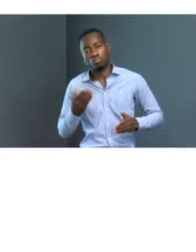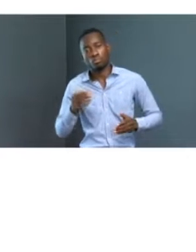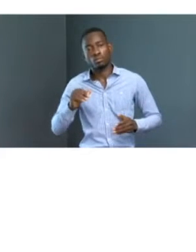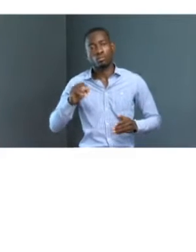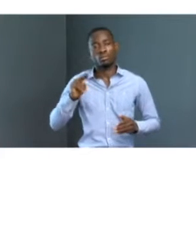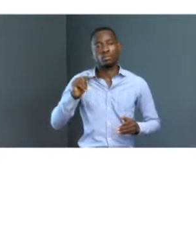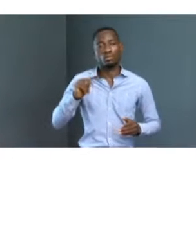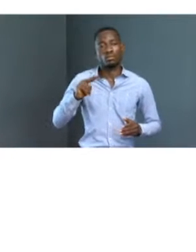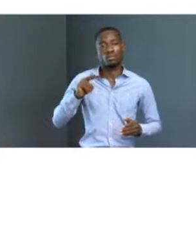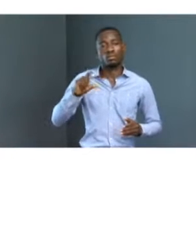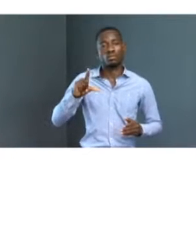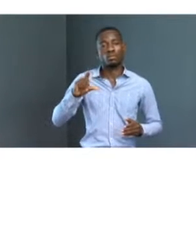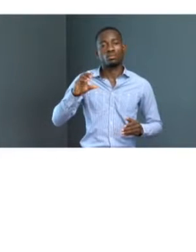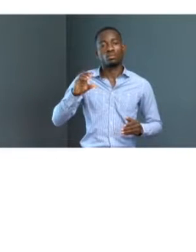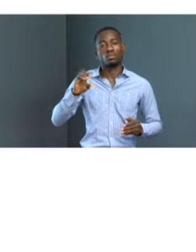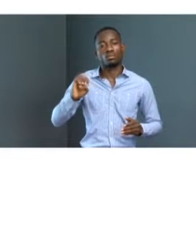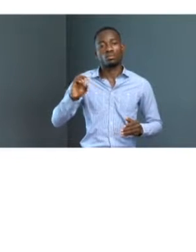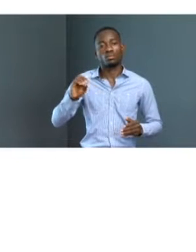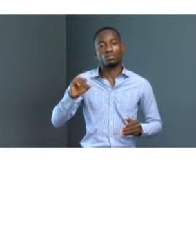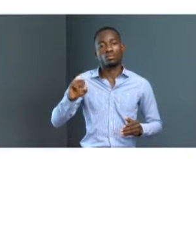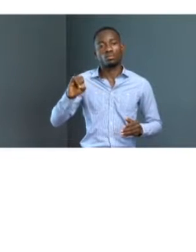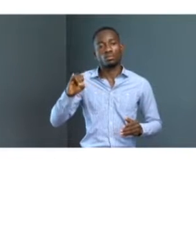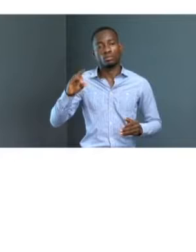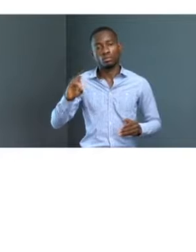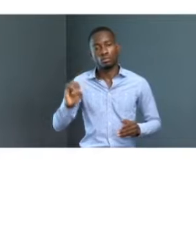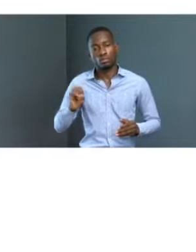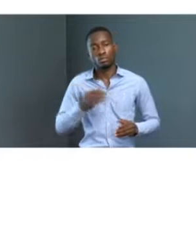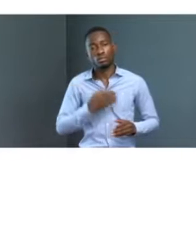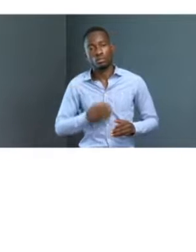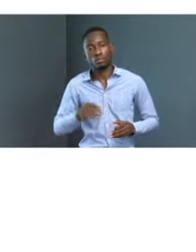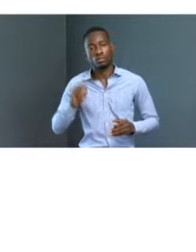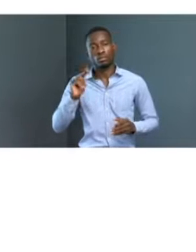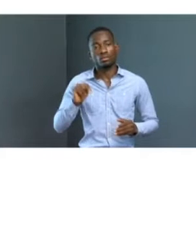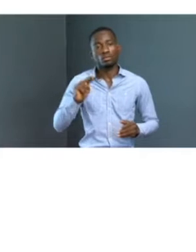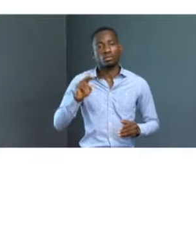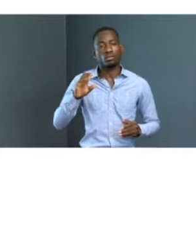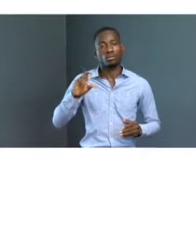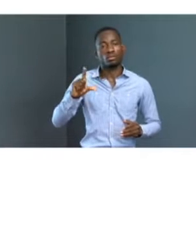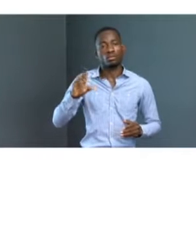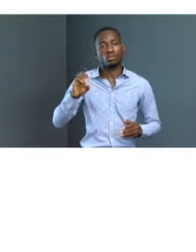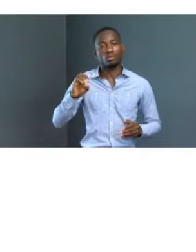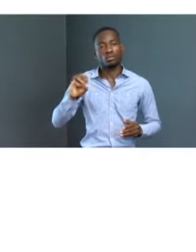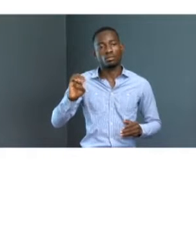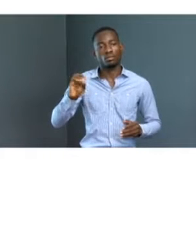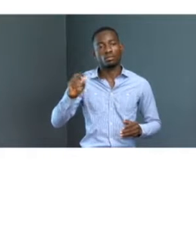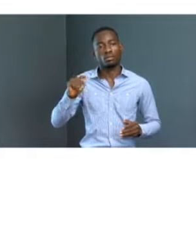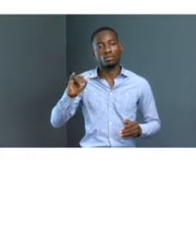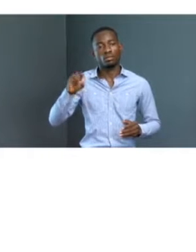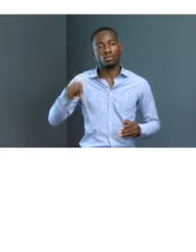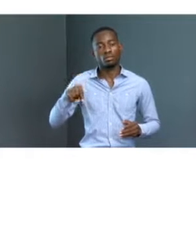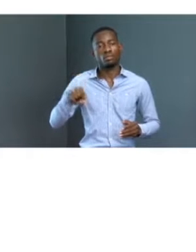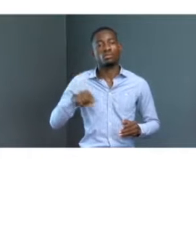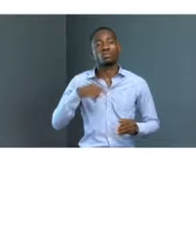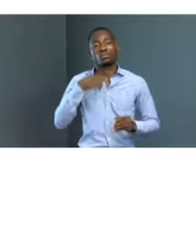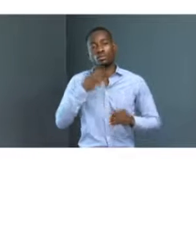de bases azotées et de sucre, soit des nucléotides, qui sont des molécules formées de bases azotées, de